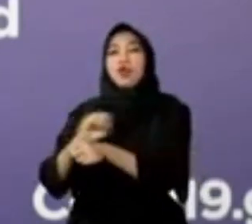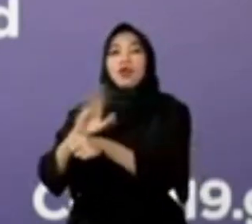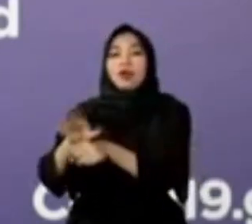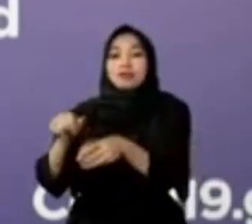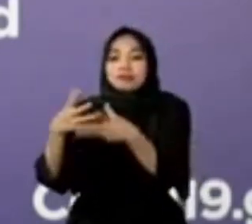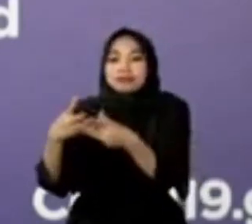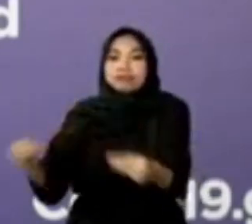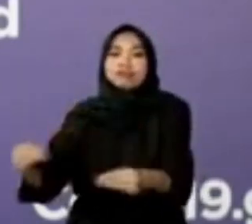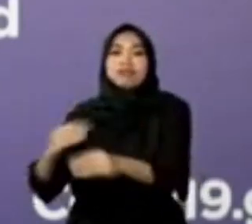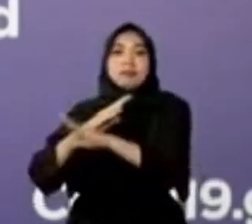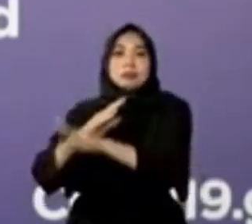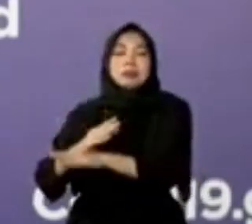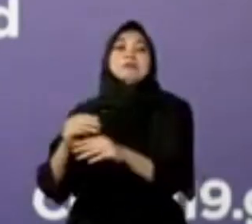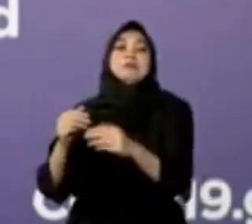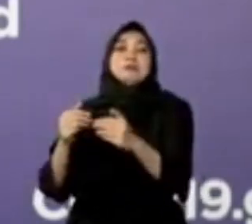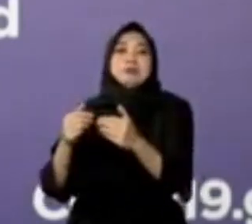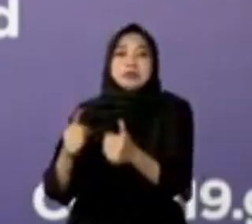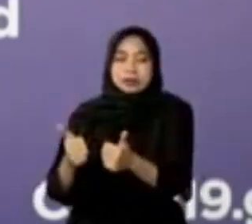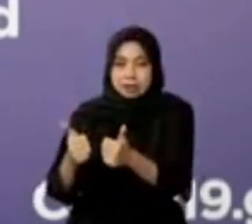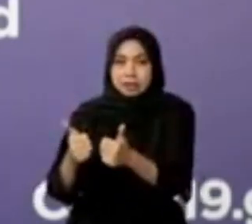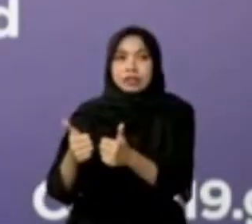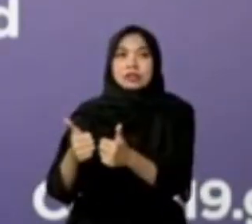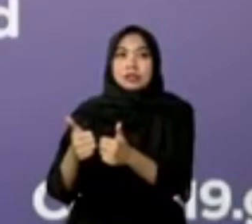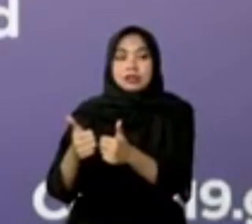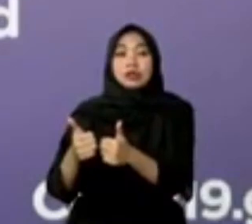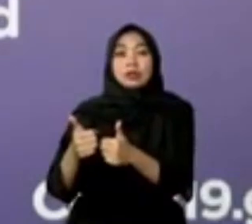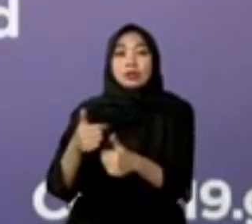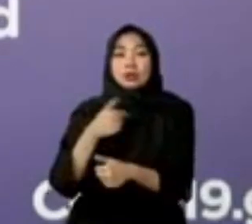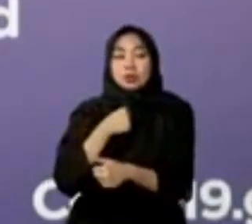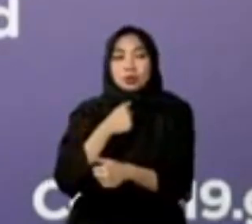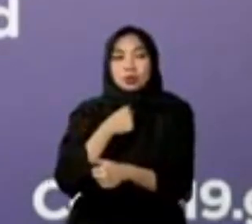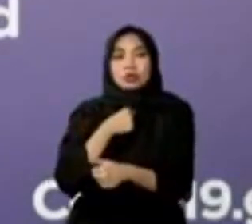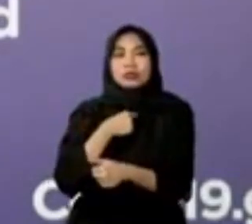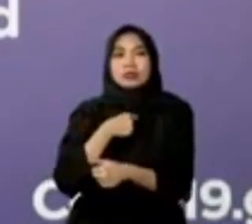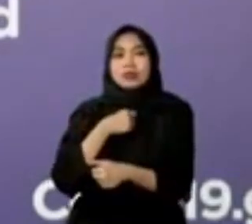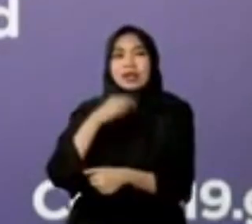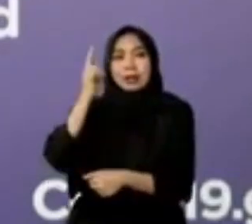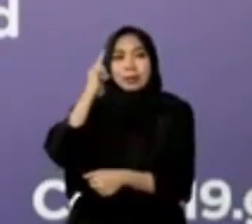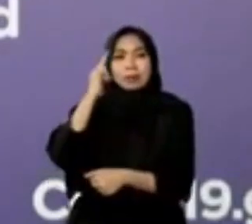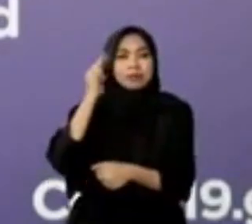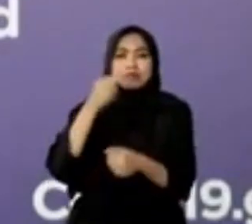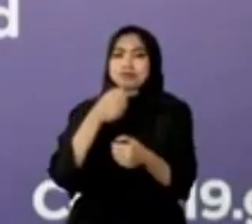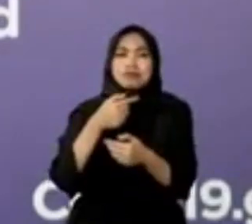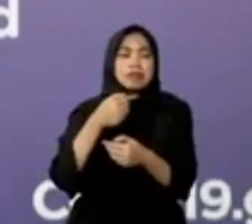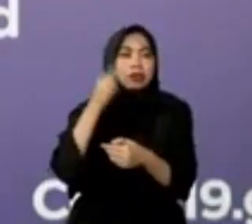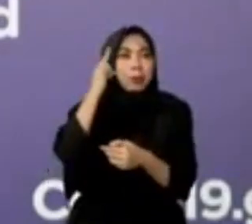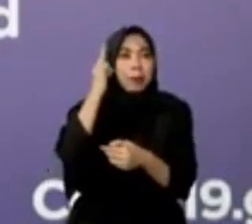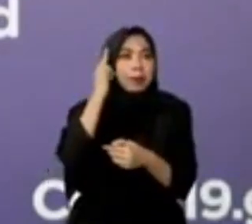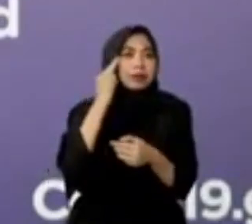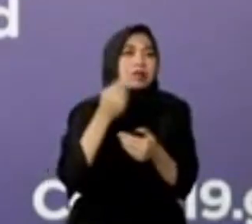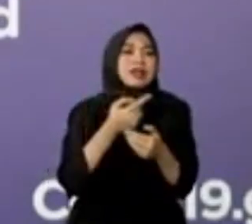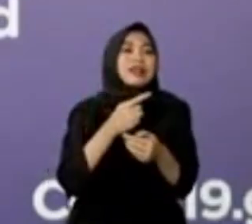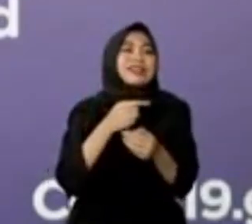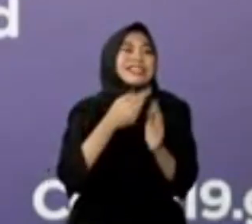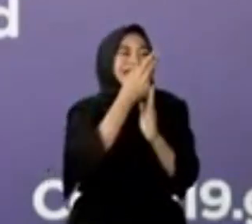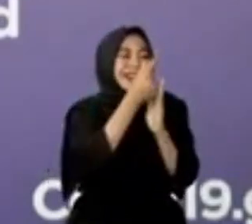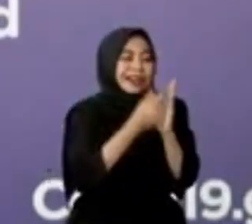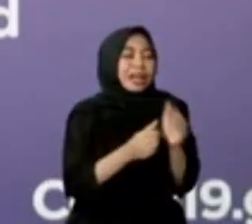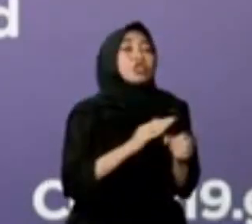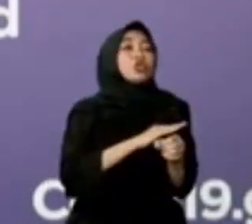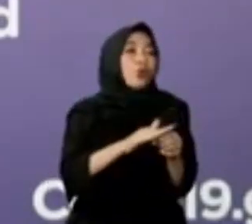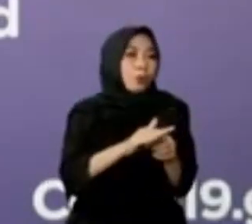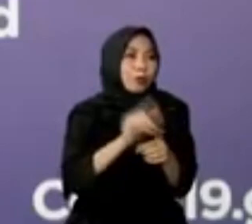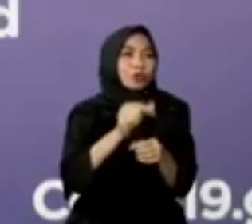bahwa tidak ada kapasitas kesehatan yang terbatas. Pemerintah sudah mempunyai dana yang